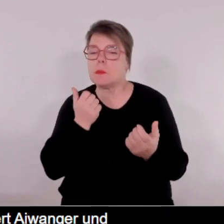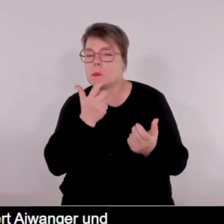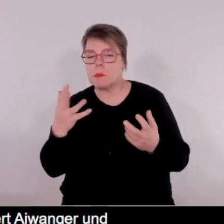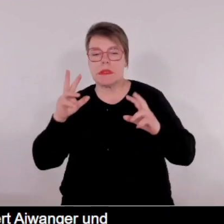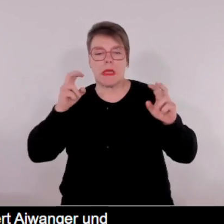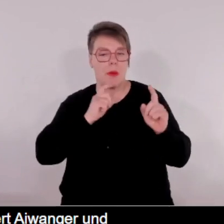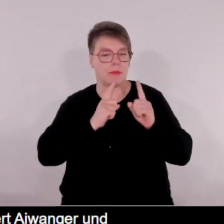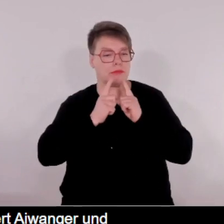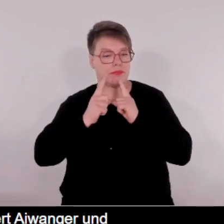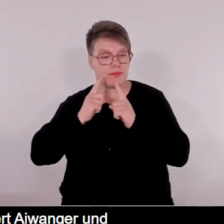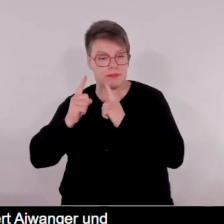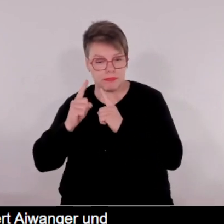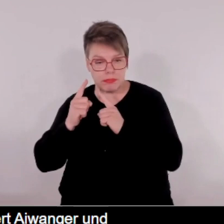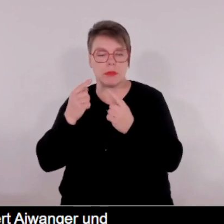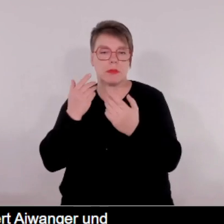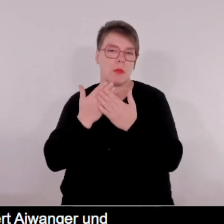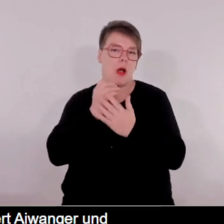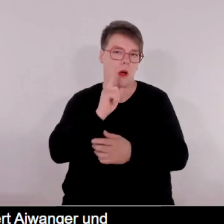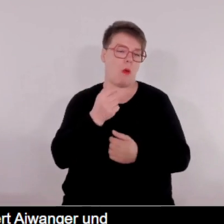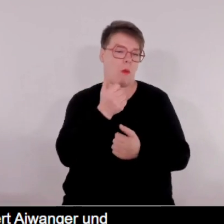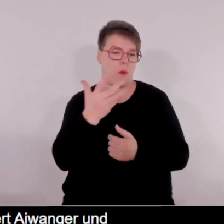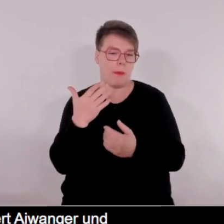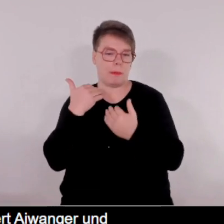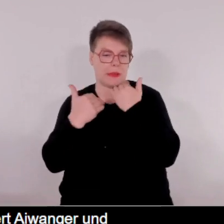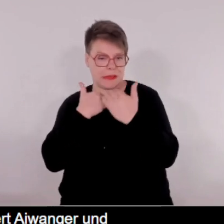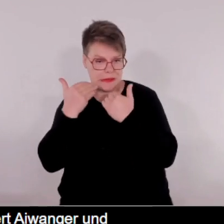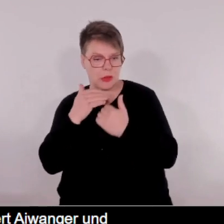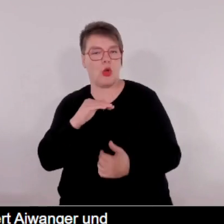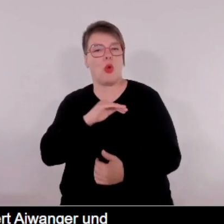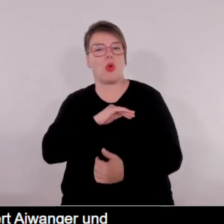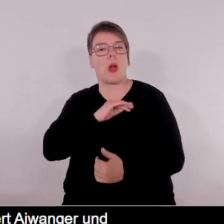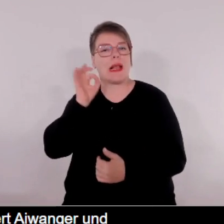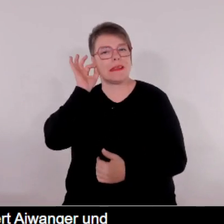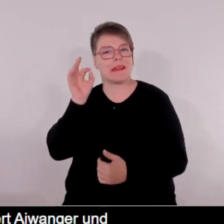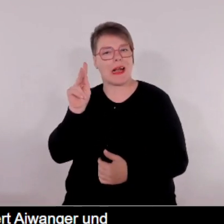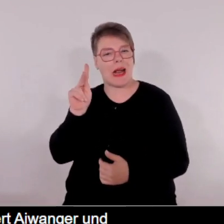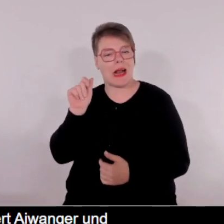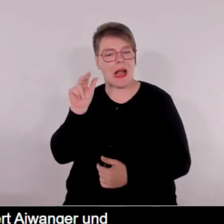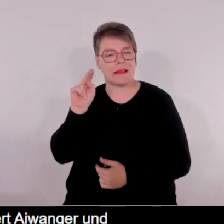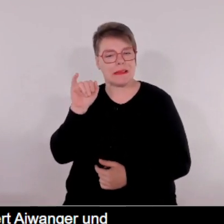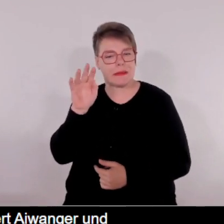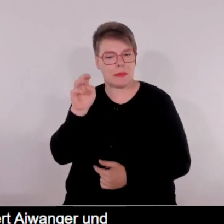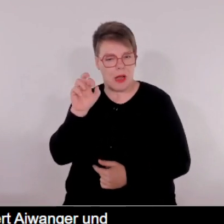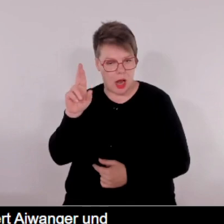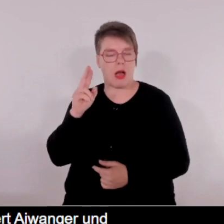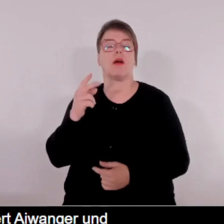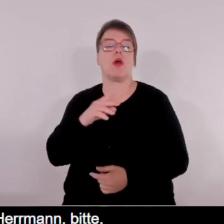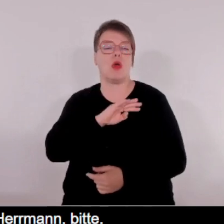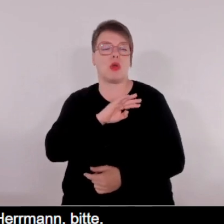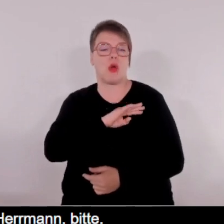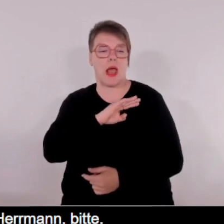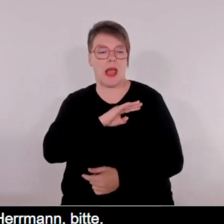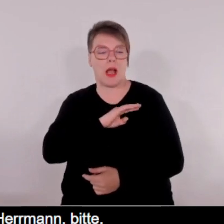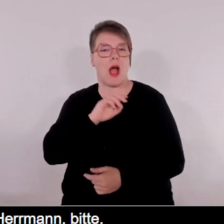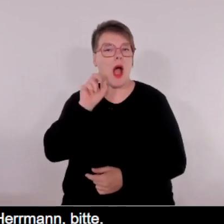eingehen auf die erfreuliche Entscheidung des Bundesverwaltungsgerichts zum Bayerischen Kreuzerlass von 2018.